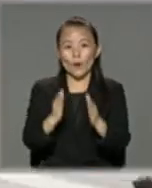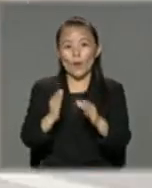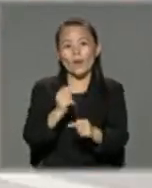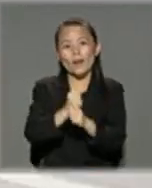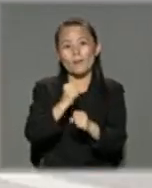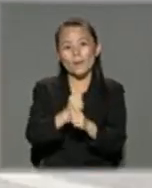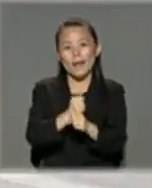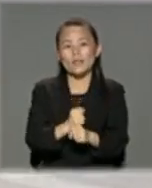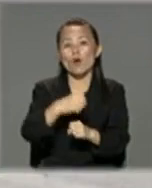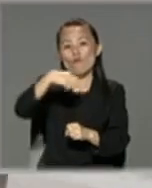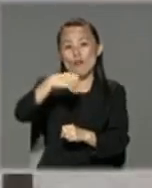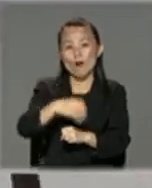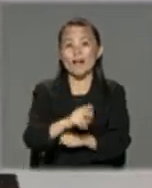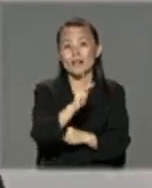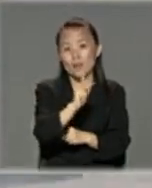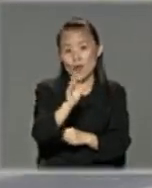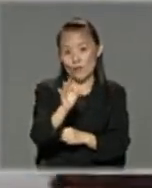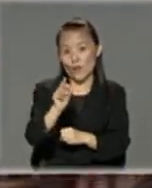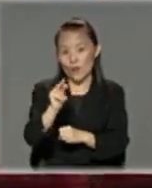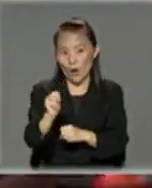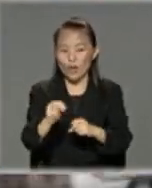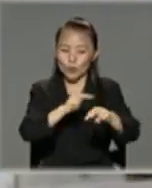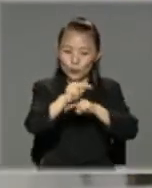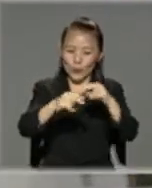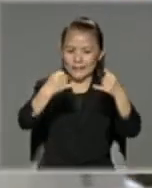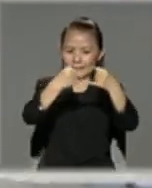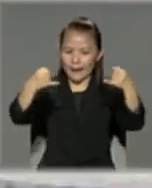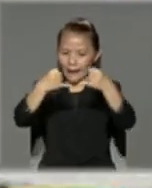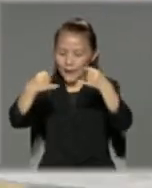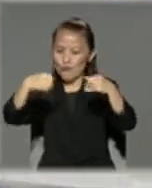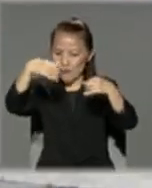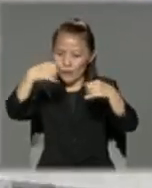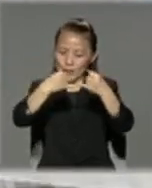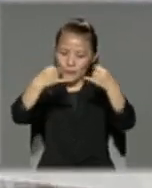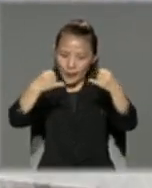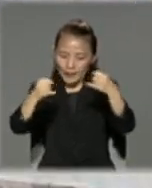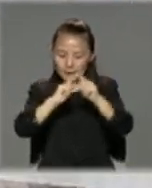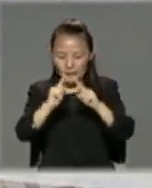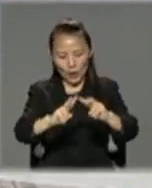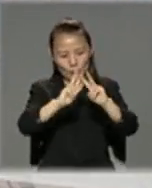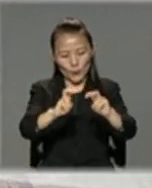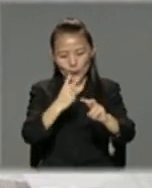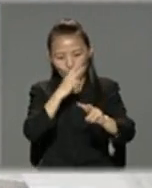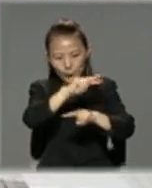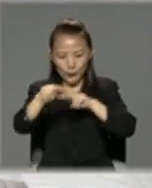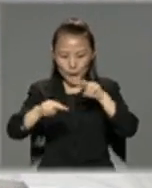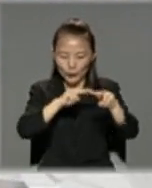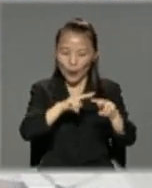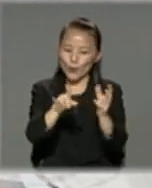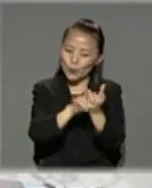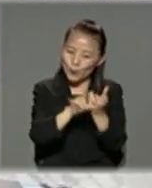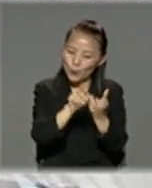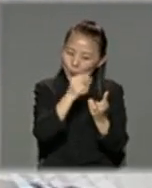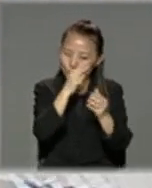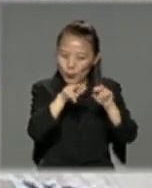การไฟฟ้านครหลวงหรือกฟนทำการตรวจสอบสายไฟฟ้าให้มีความพร้อมจ่ายกระแสไฟฟ้าอย่างมีประสิทธิภาพและต่อ